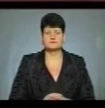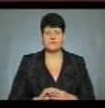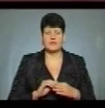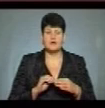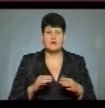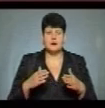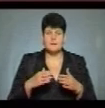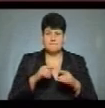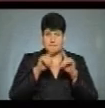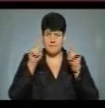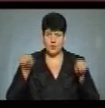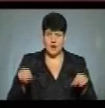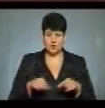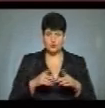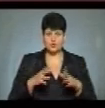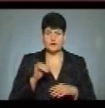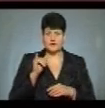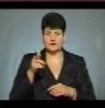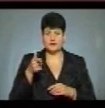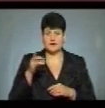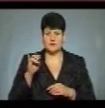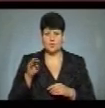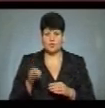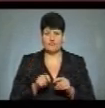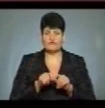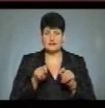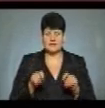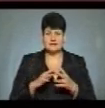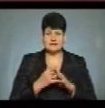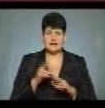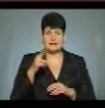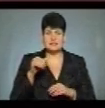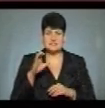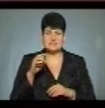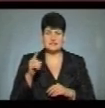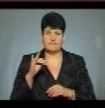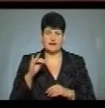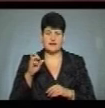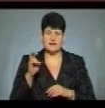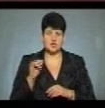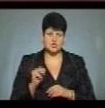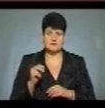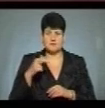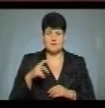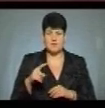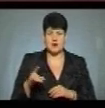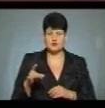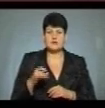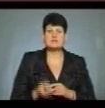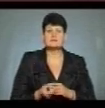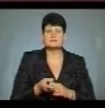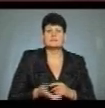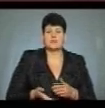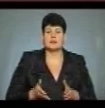Меморіальну дошку поету і прозаїку Іванові Гнатюку відкрили у селі Дзвоняча Збаразького району, звідки він родом. Про це розповів співорганізатор